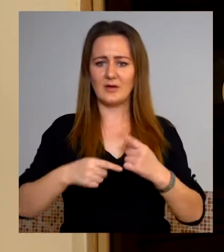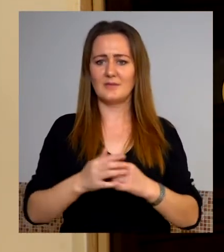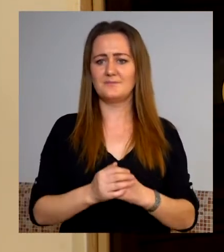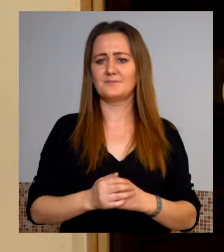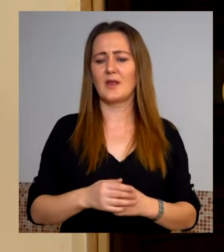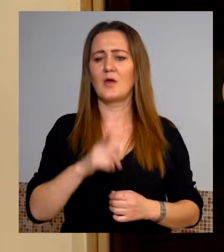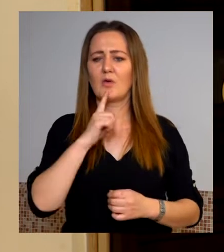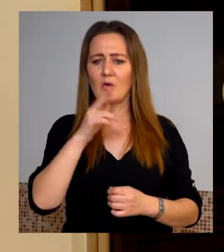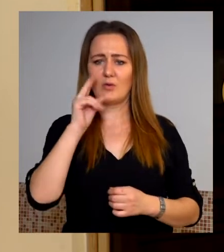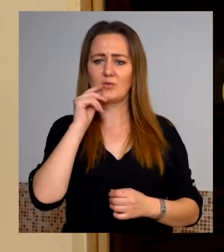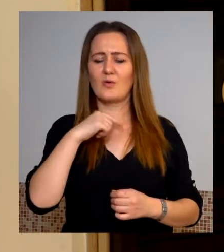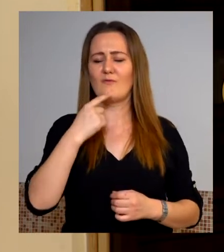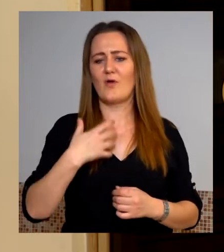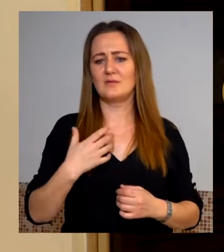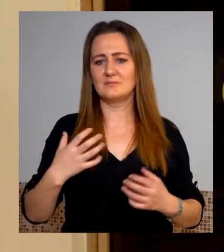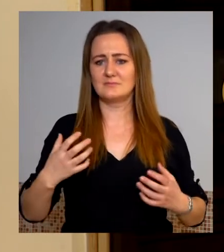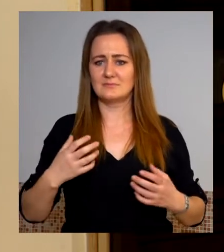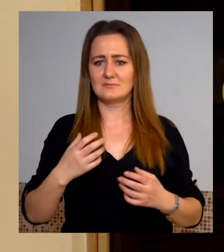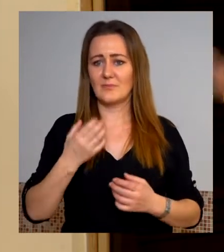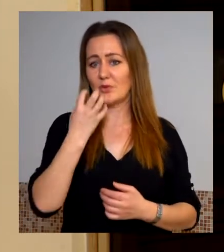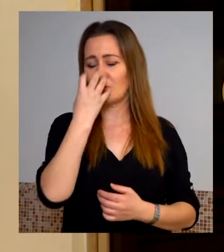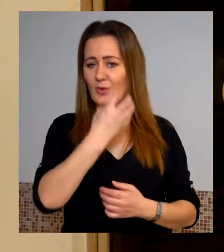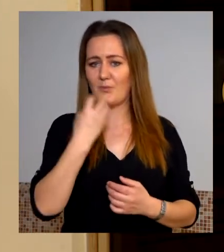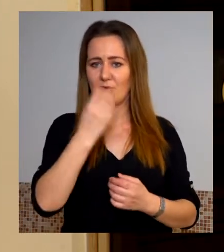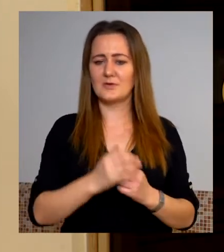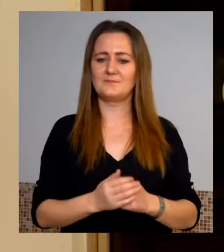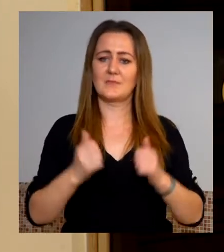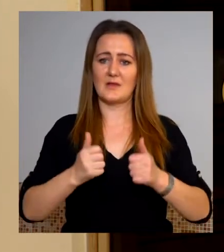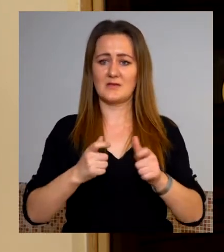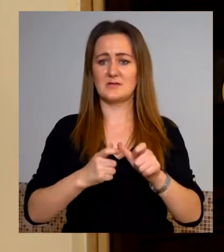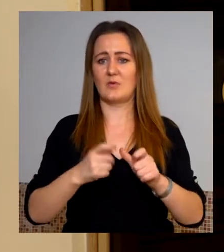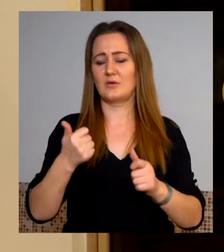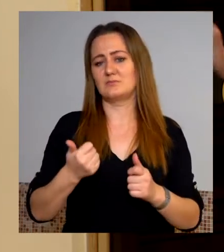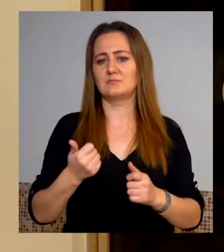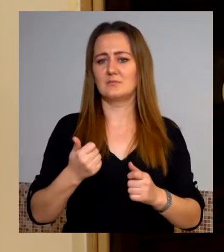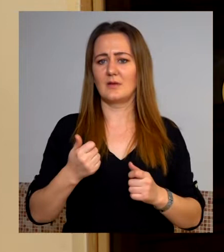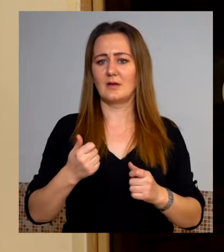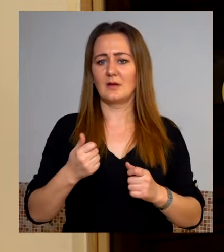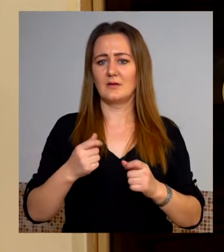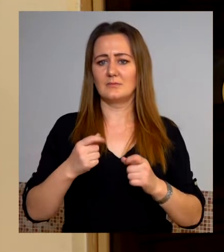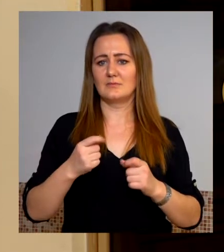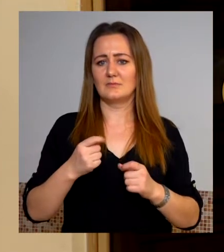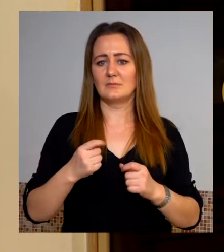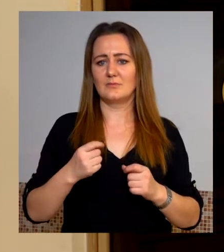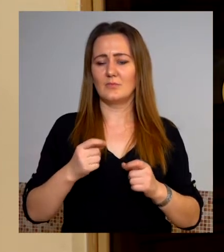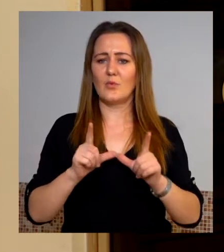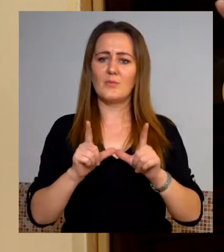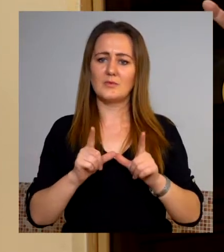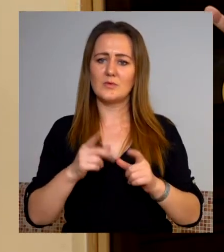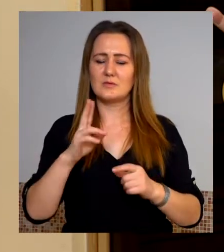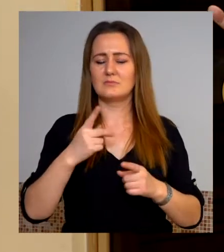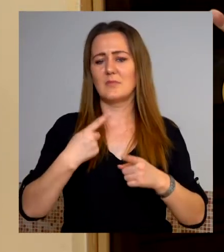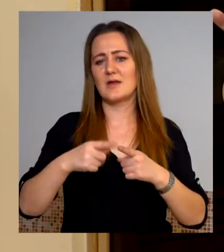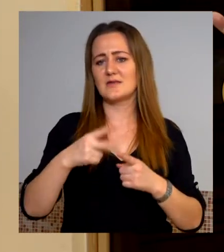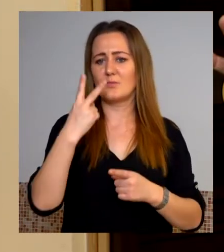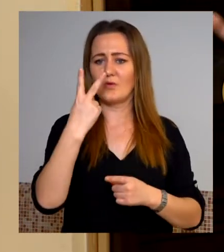voljeli zagrijati, posebno ovim hladnim mjesecima. Danas su saune cijela jedna umjetnost, razlikujemo one osnovne dvije u